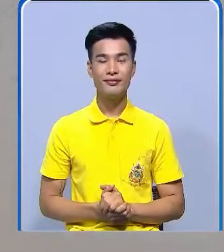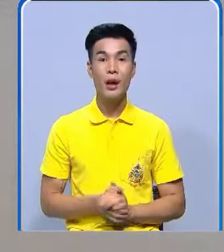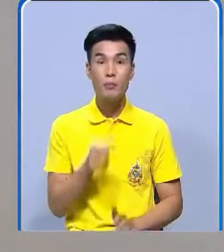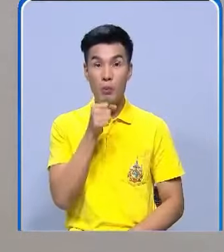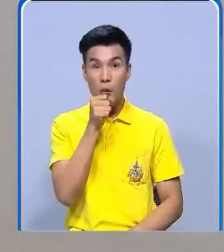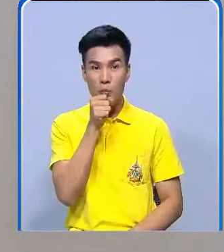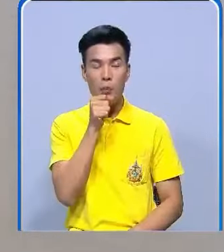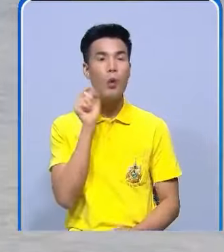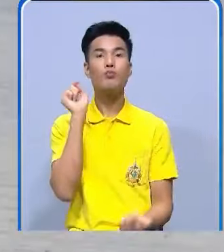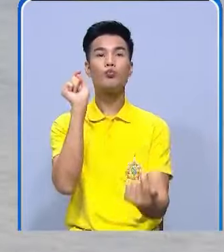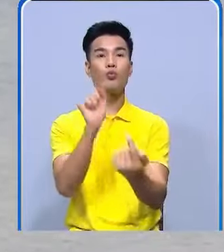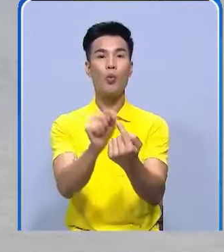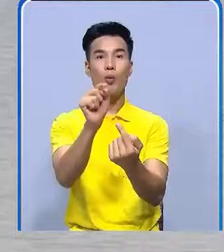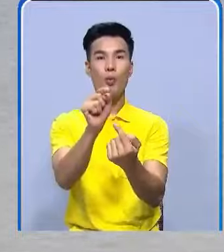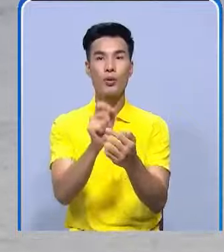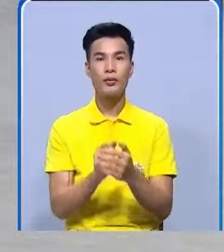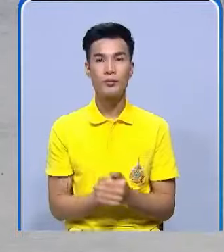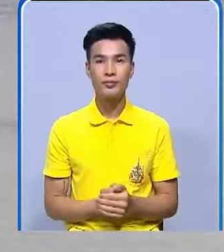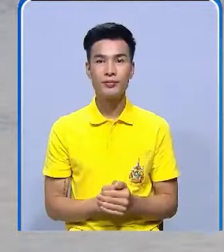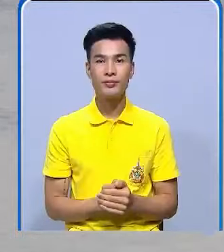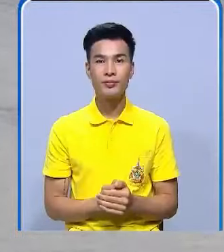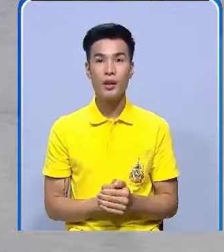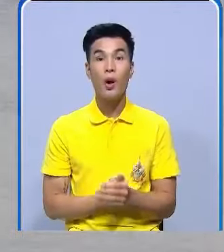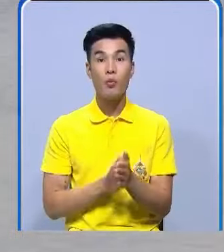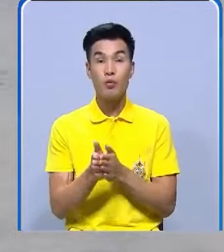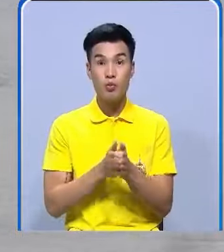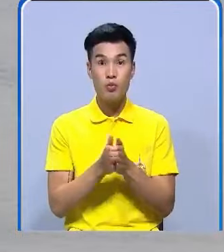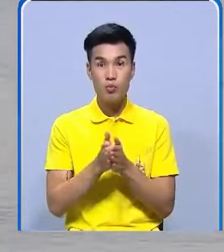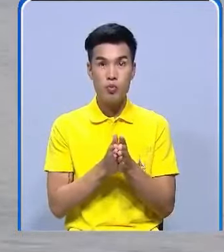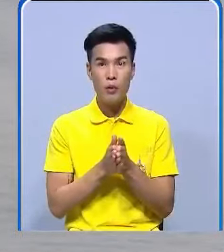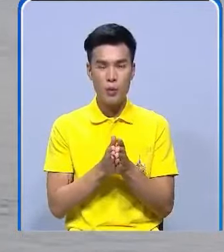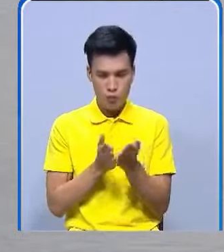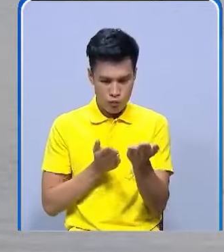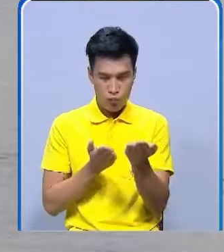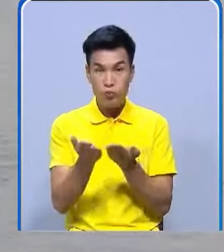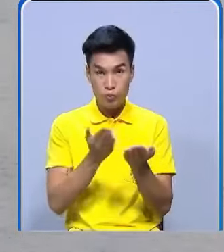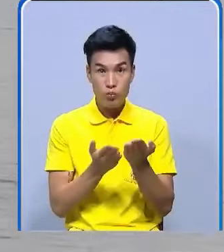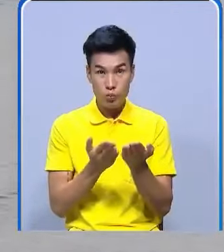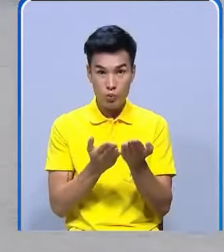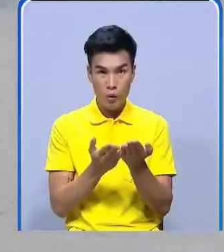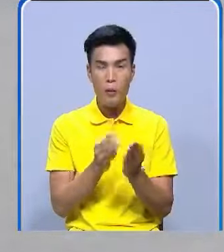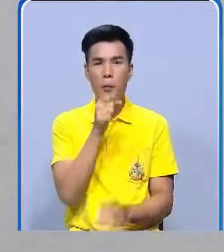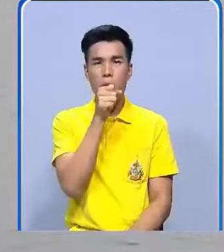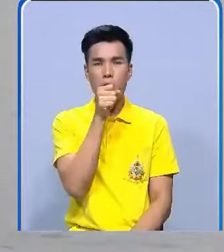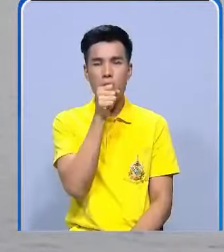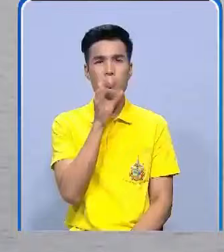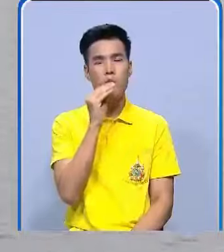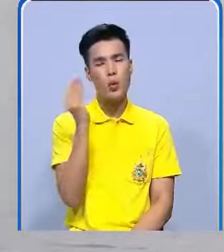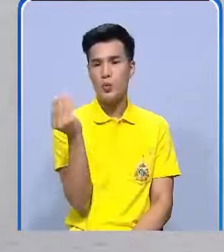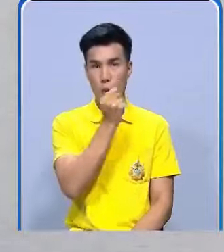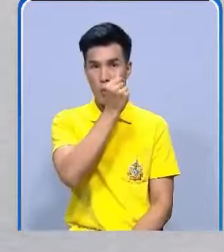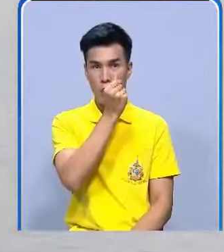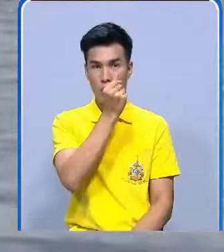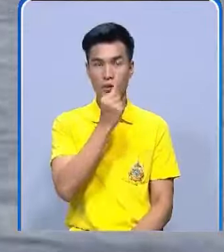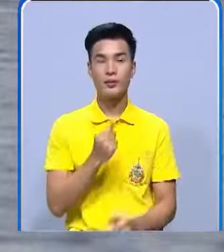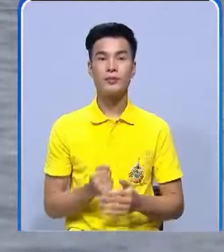ชัยไม่รู้แดงรู้ไหมไม่รู้ซีฟไม่รู้ซีฟรู้ขวาก็ไม่รู้ซีฟรู้ขวาอยู่นี่ตัดจอดาดาตัดจอดา